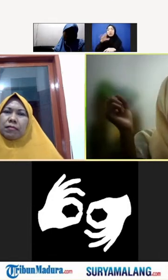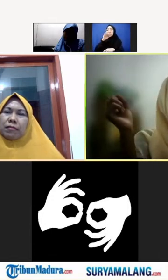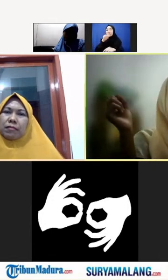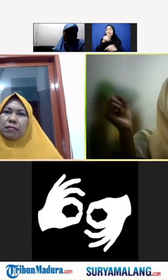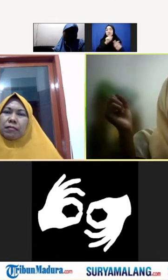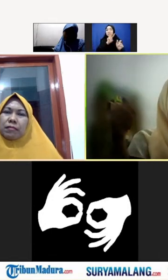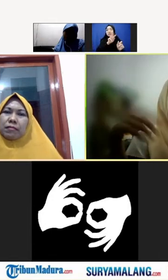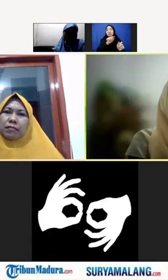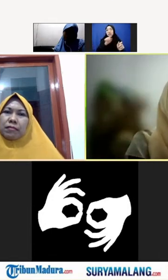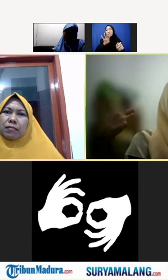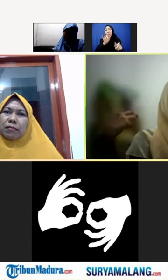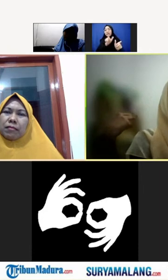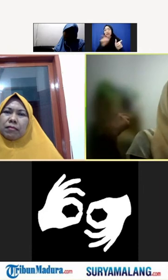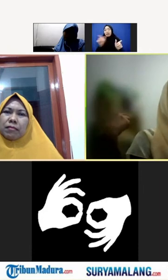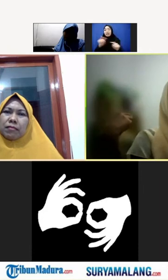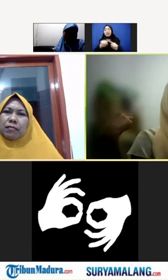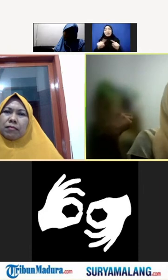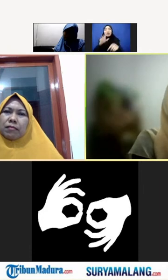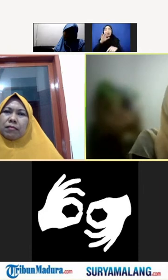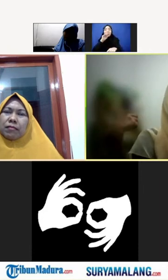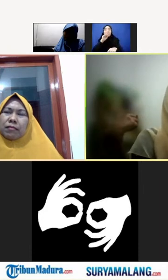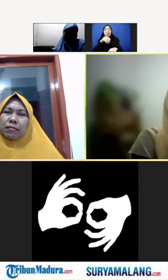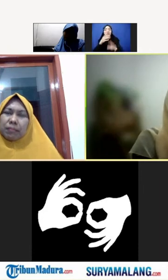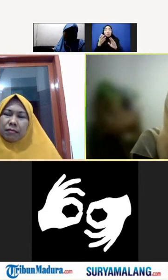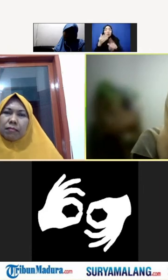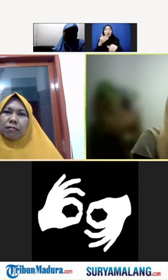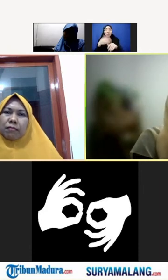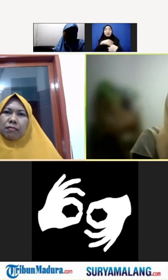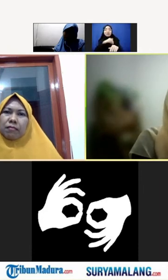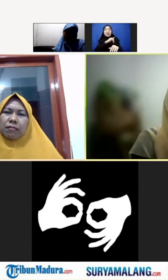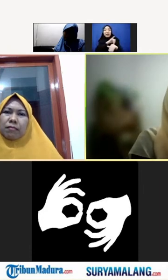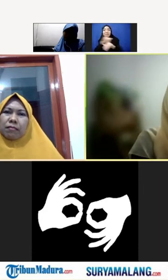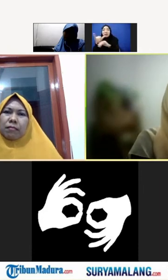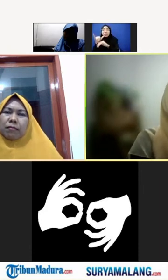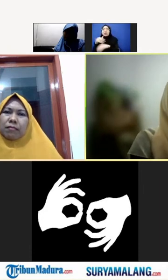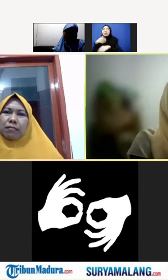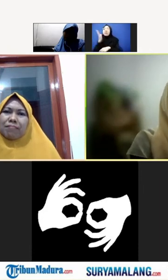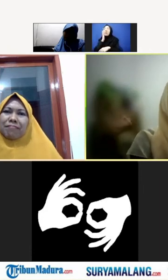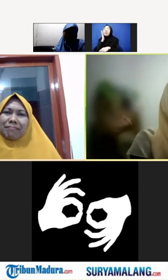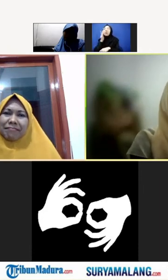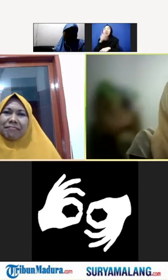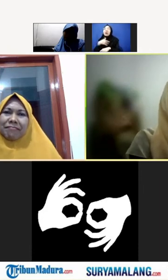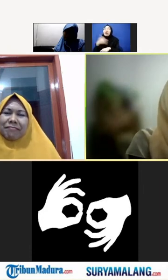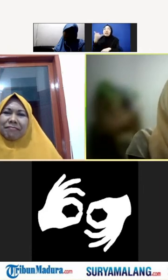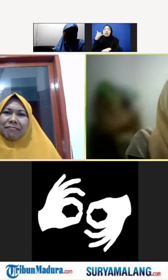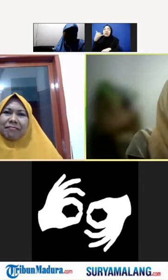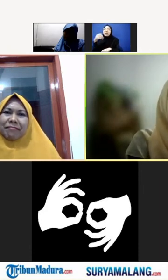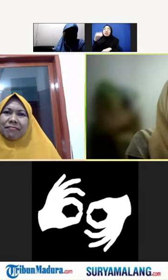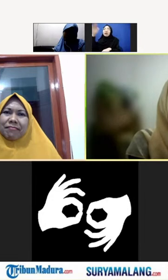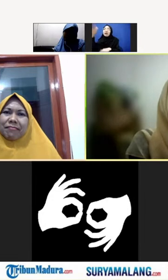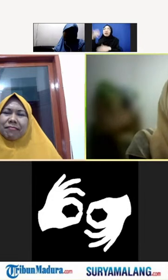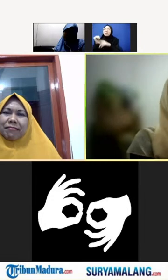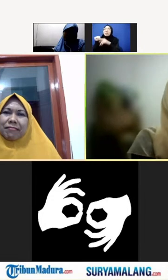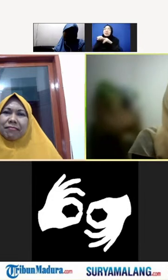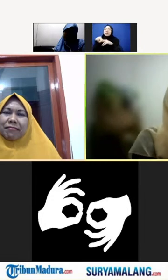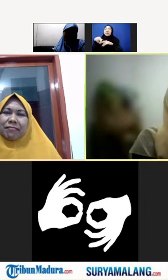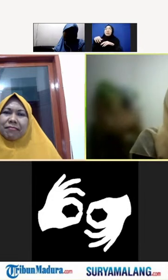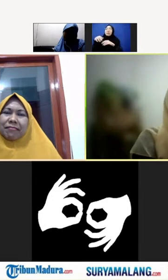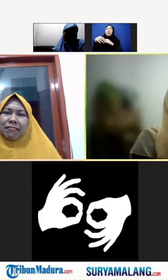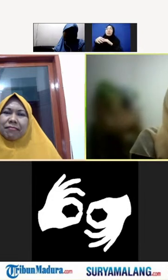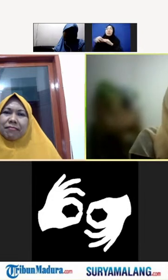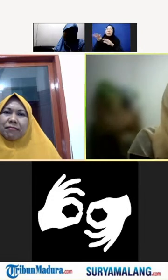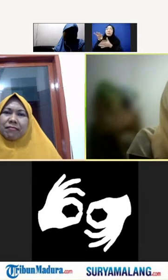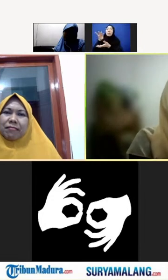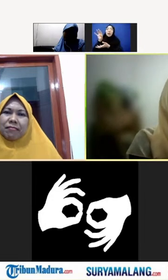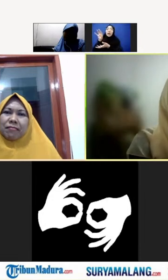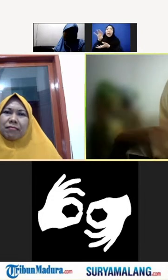kata, ya tapi yang diomongin itu lagi, mama aku mau handphone, kak pinjam boneka, aku